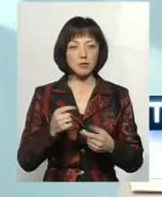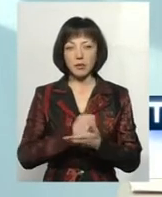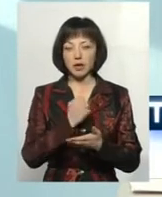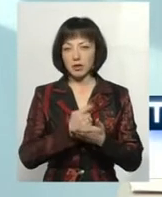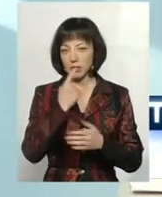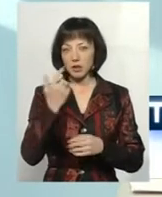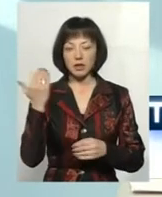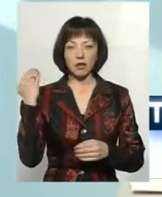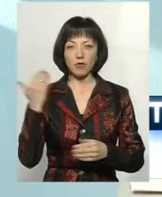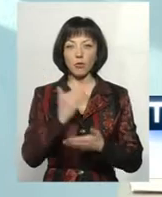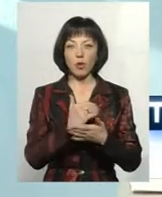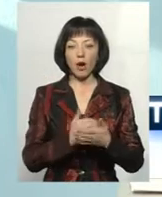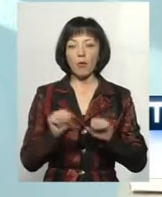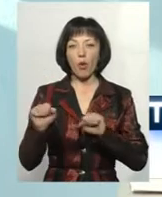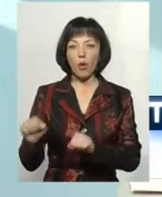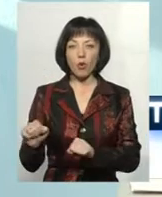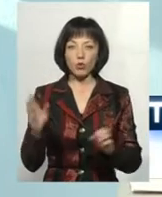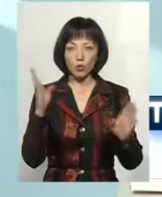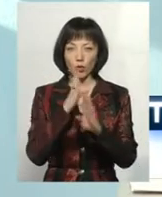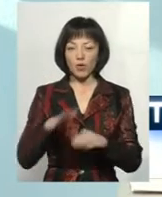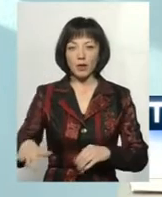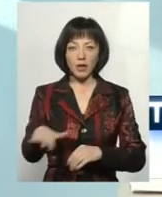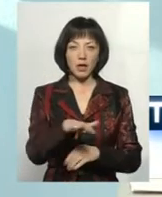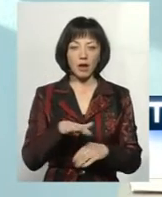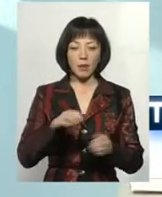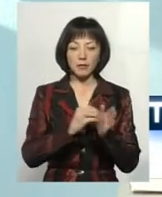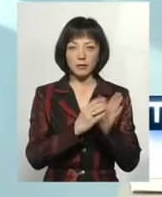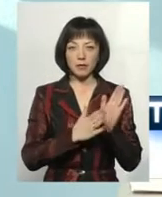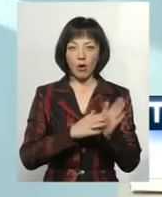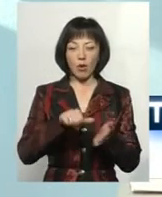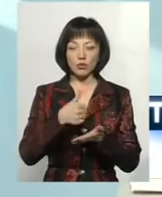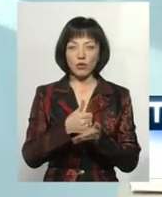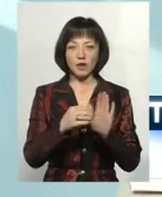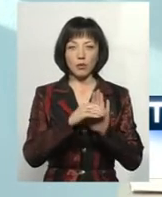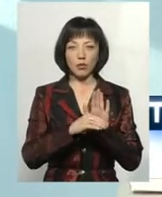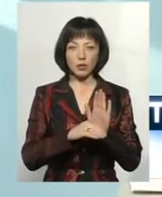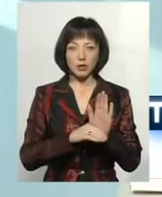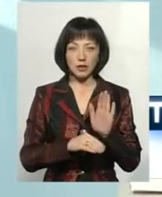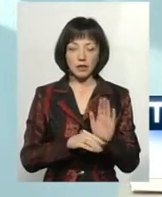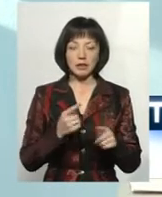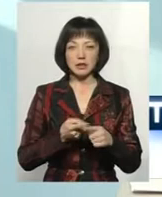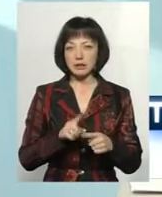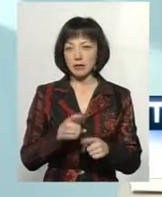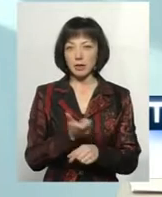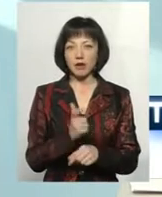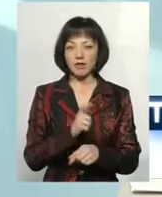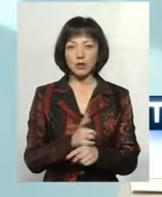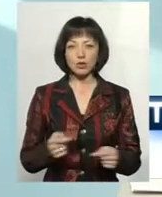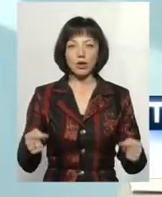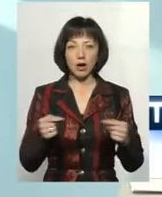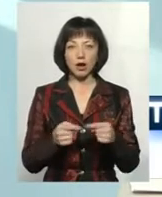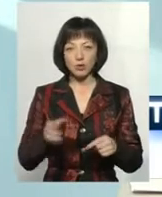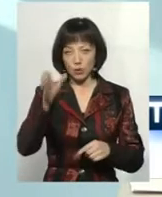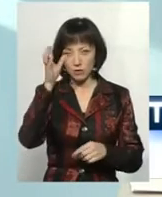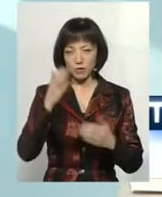Прийняли нещодавно програму охорони довкілля, в якій передбачені основні пункти по вирішенню цих проблем. Це переважно якраз